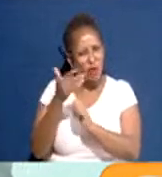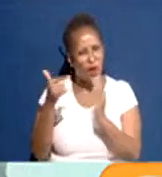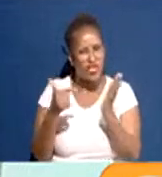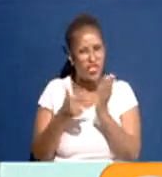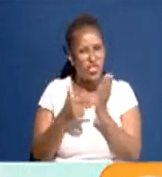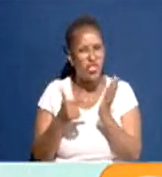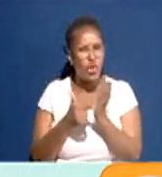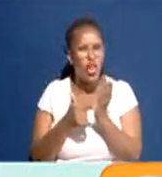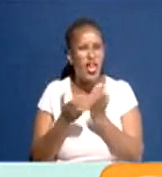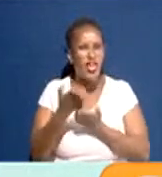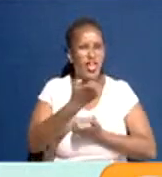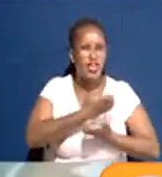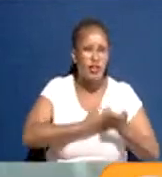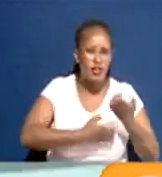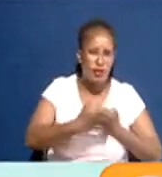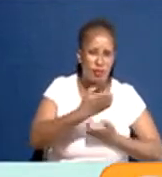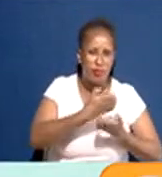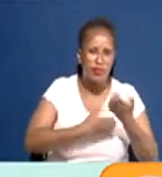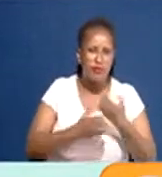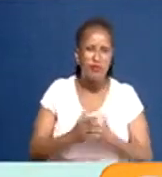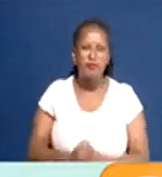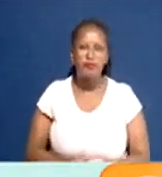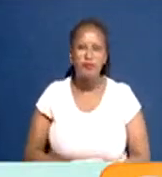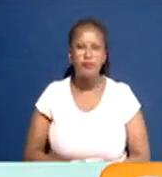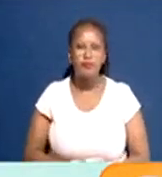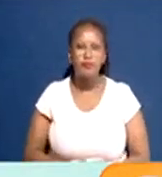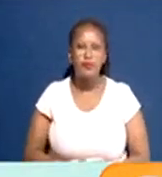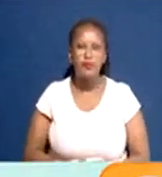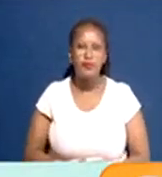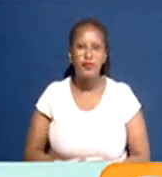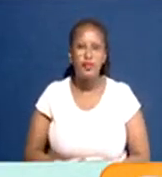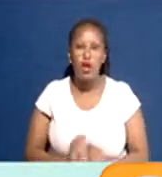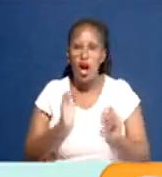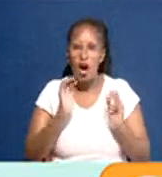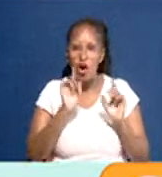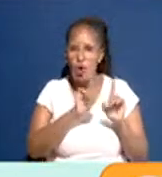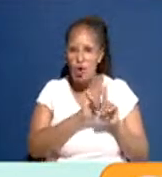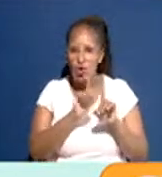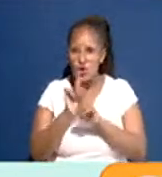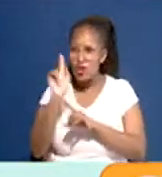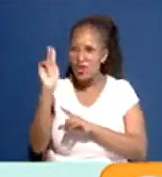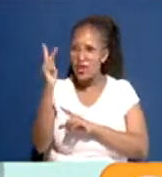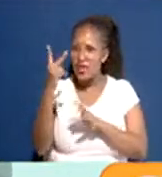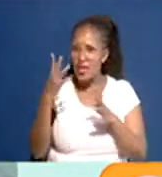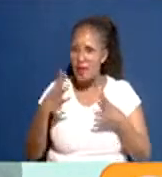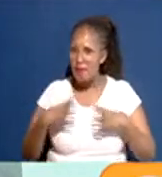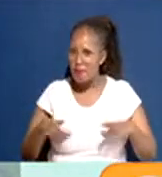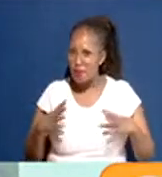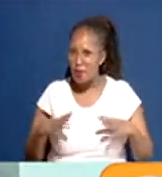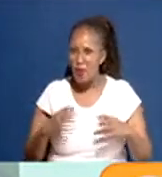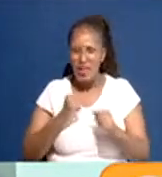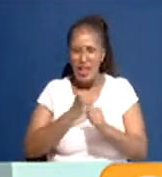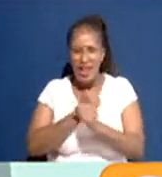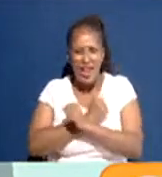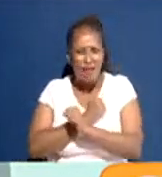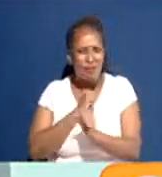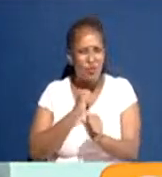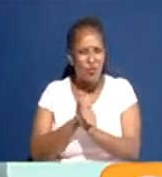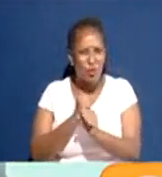katika sekta ya teknolojia. Na kwa sababu wa Kenya ni wafanyikazi,